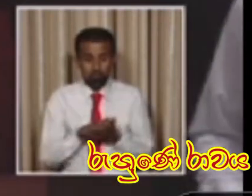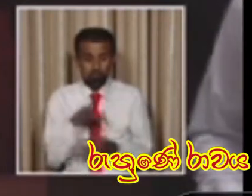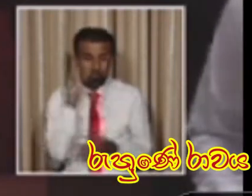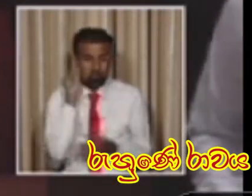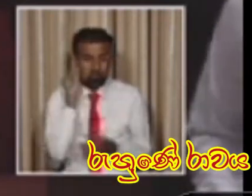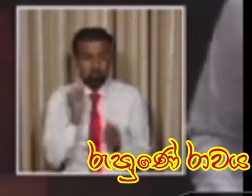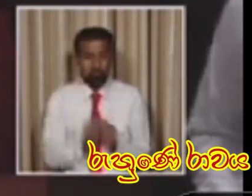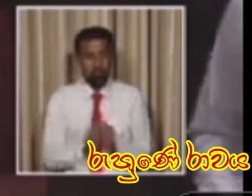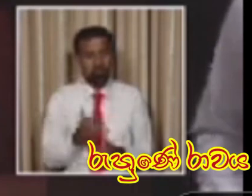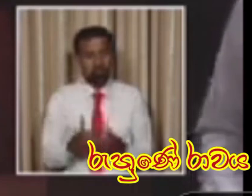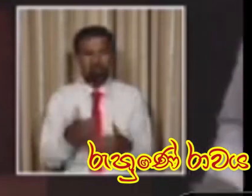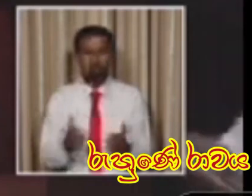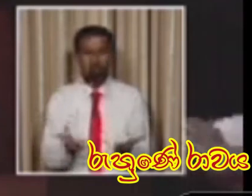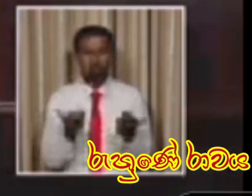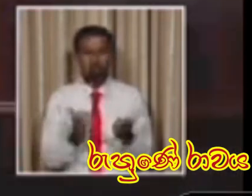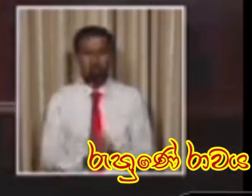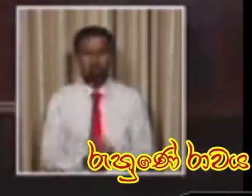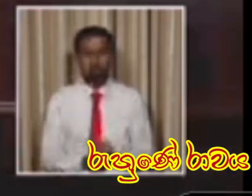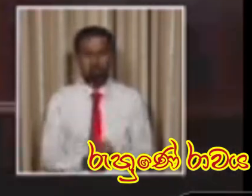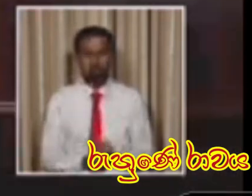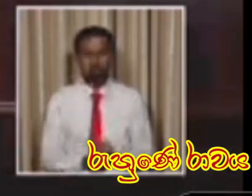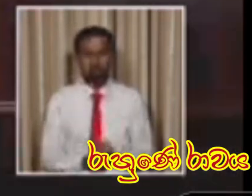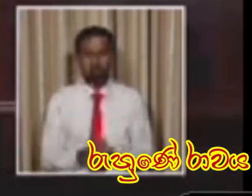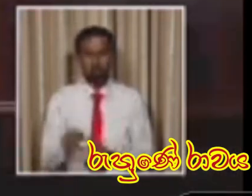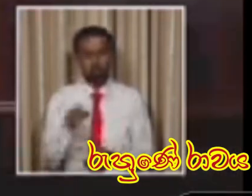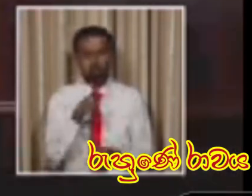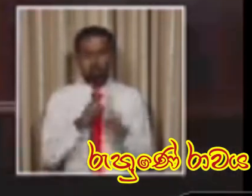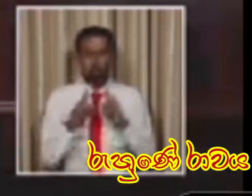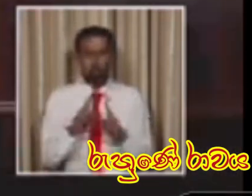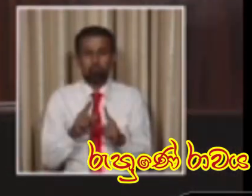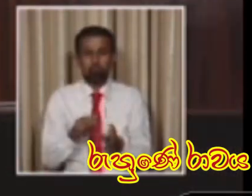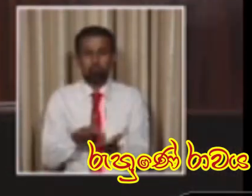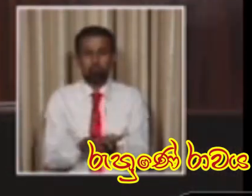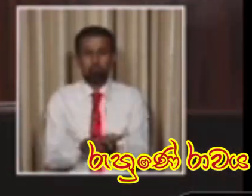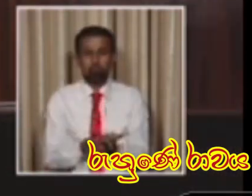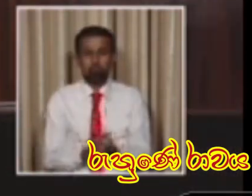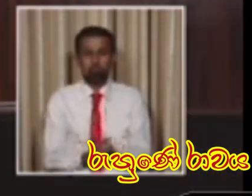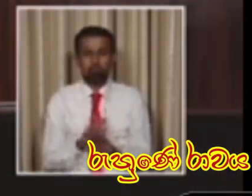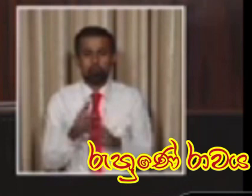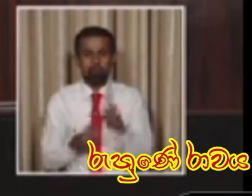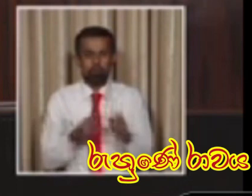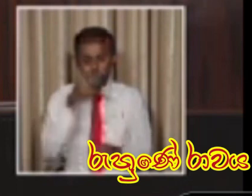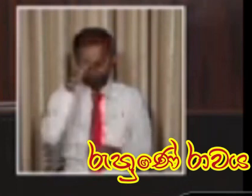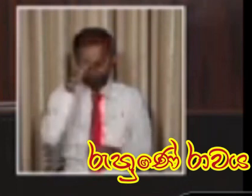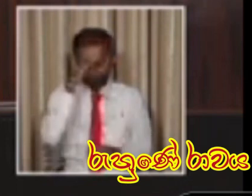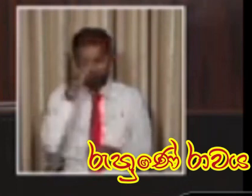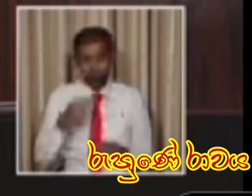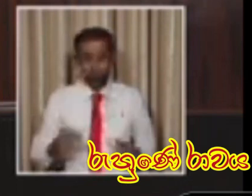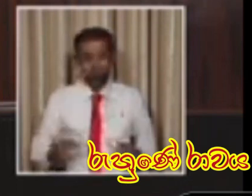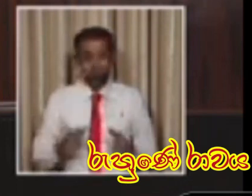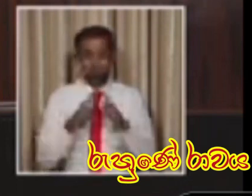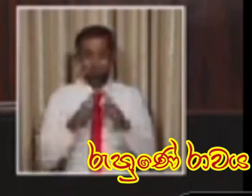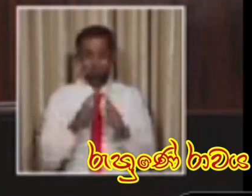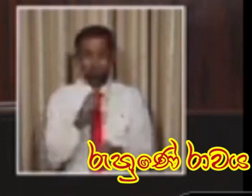වැඩ කටයුතු කරමු කියලා මම යෝජනා කරා. කතා කරලා තීන්දුව කරගන්න. ඔව් ගරු ඇමතුමා මොකද කියන්නේ? ගරු කතානායකතුමනි දැන් මේ ශ්‍රේෂ්ඨ